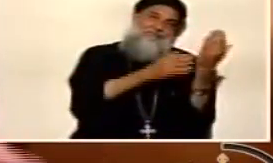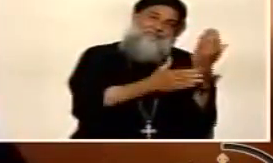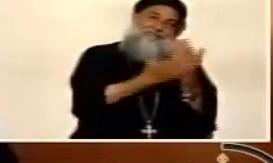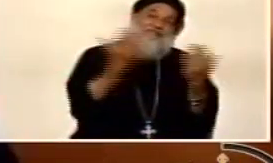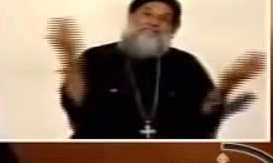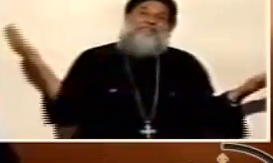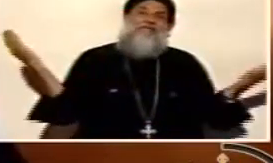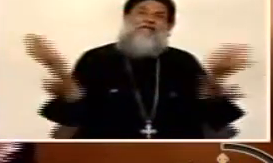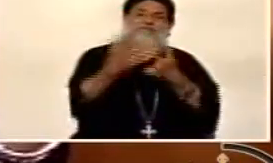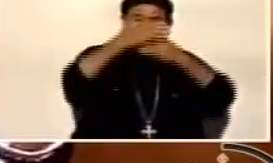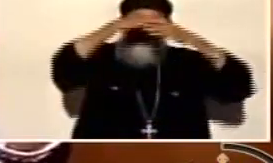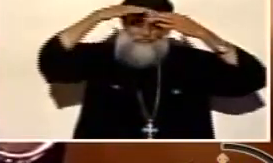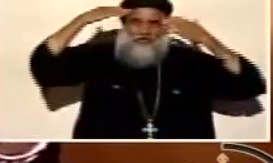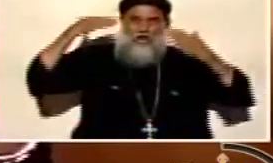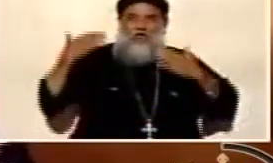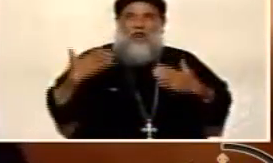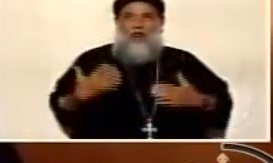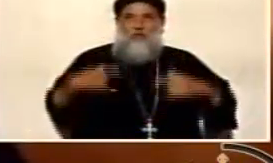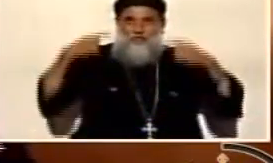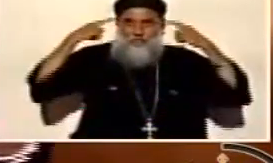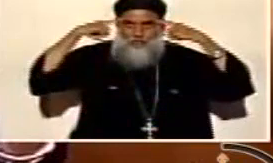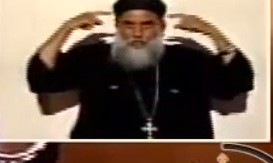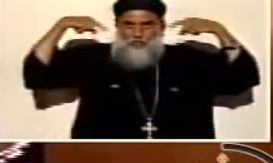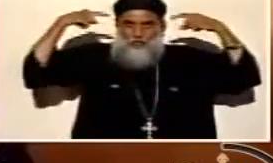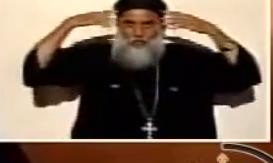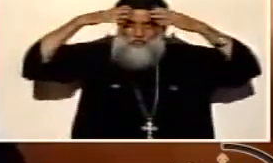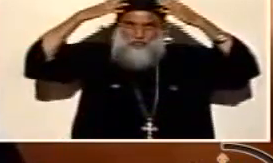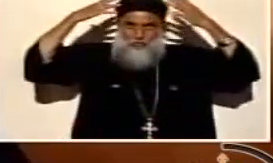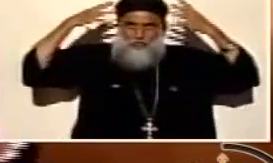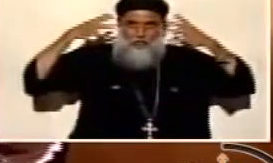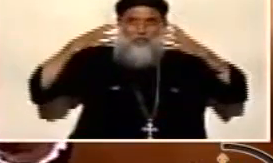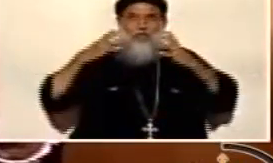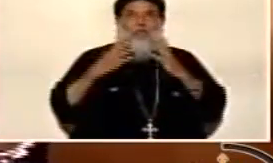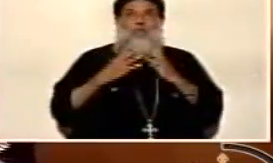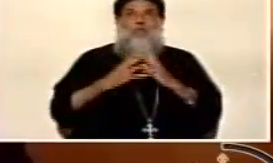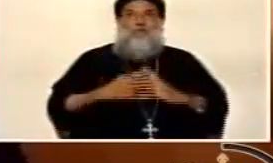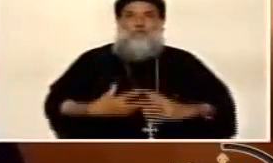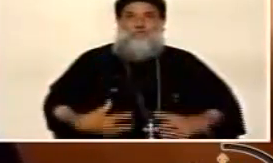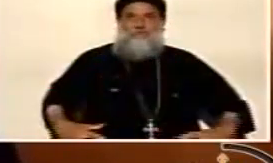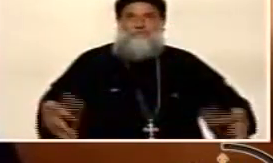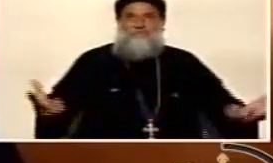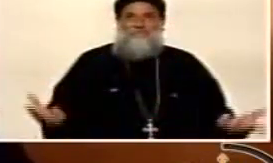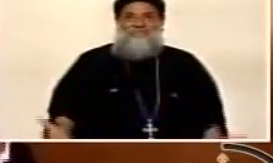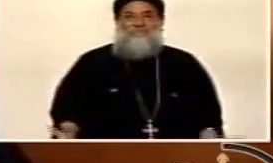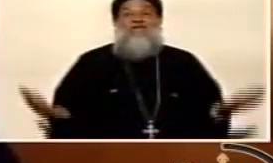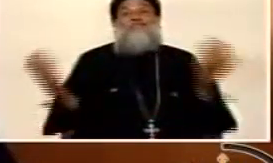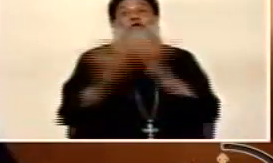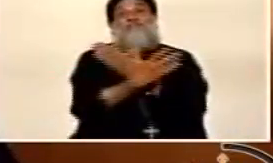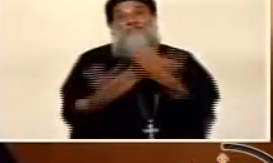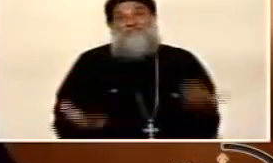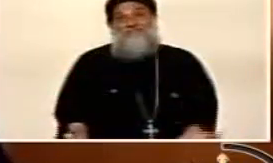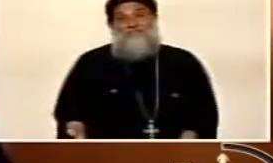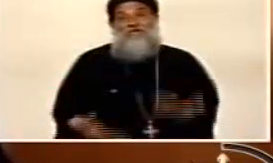تغيير شامل وكامل في الاتجاهات وفي الأفكار وفي